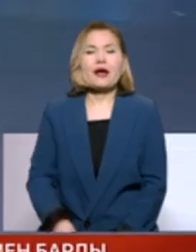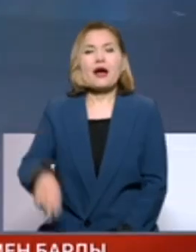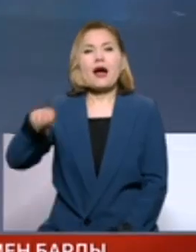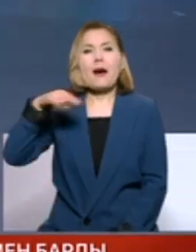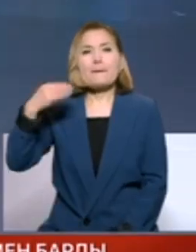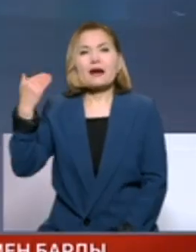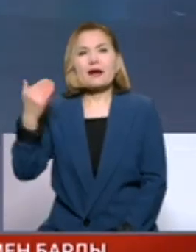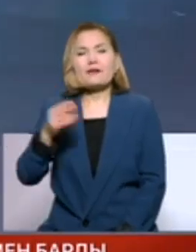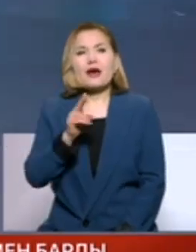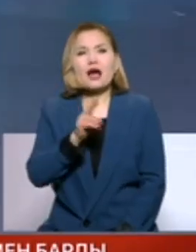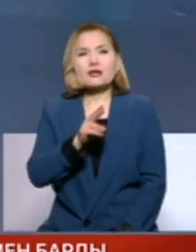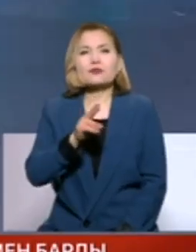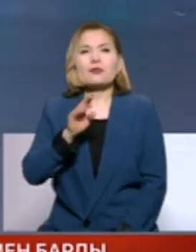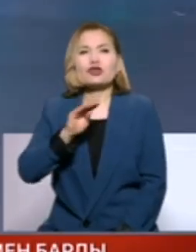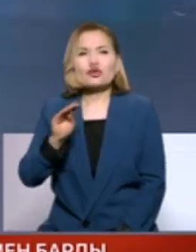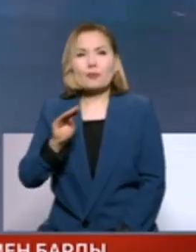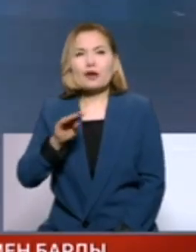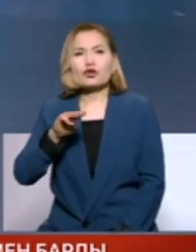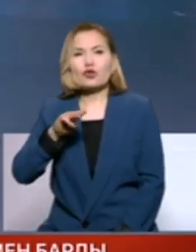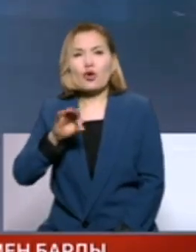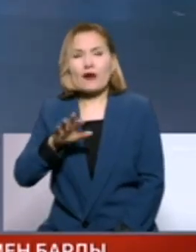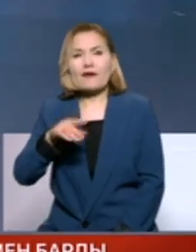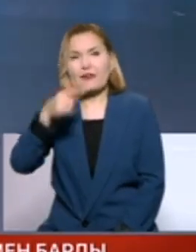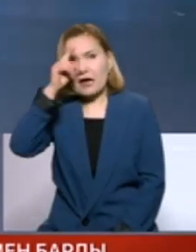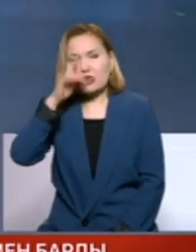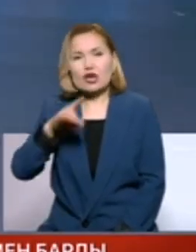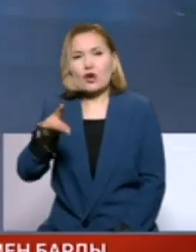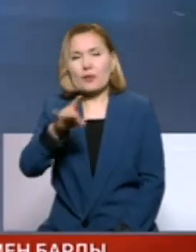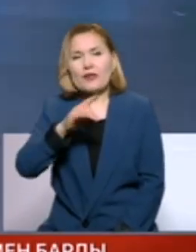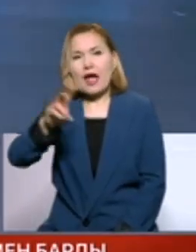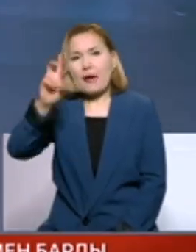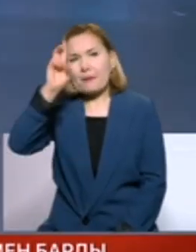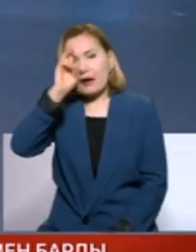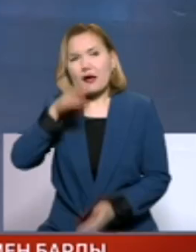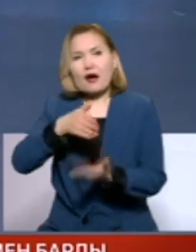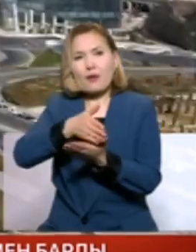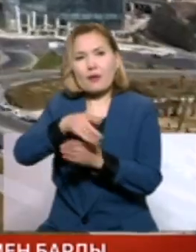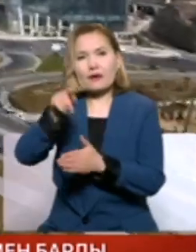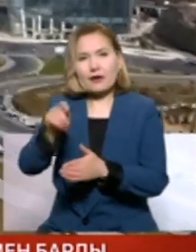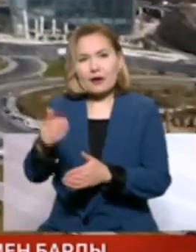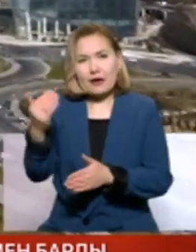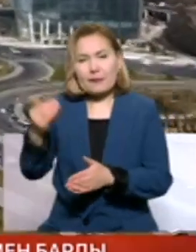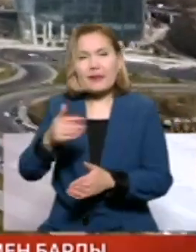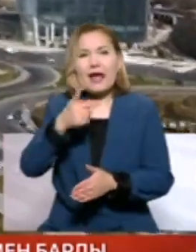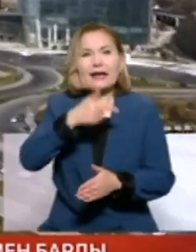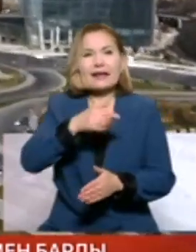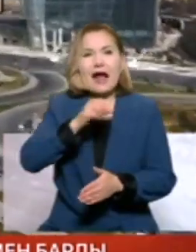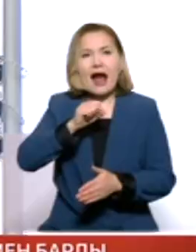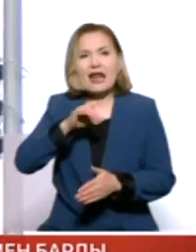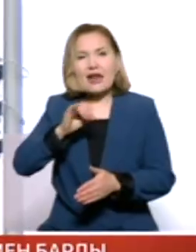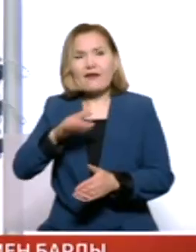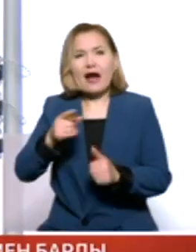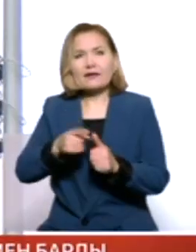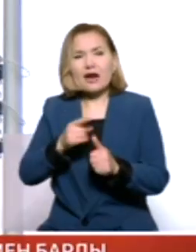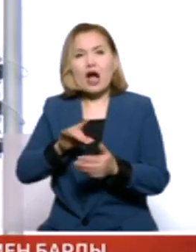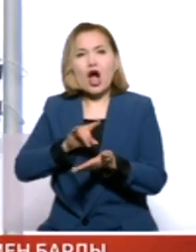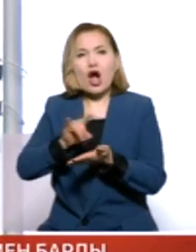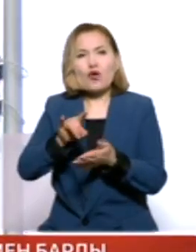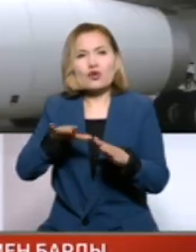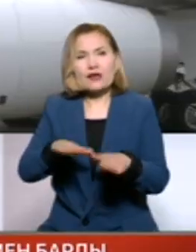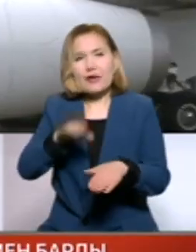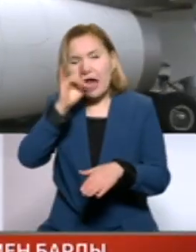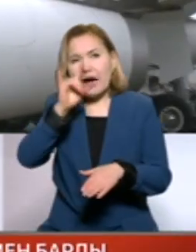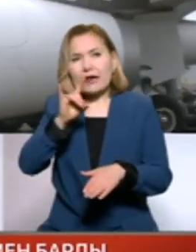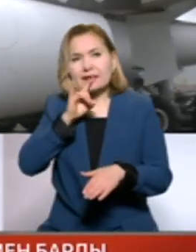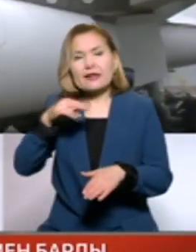Президент Қасым-Жомарт Тоқаев Әзербайжан республикасына мемлекеттік сапармен барды. Гидар Алиев атындағы әуежайда Қазақстан